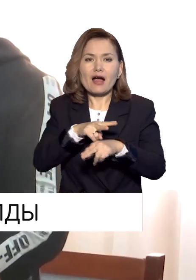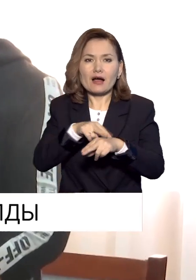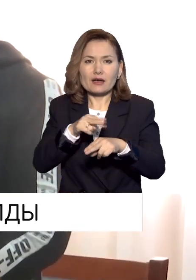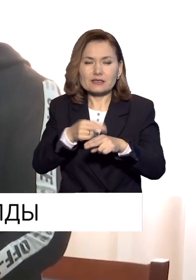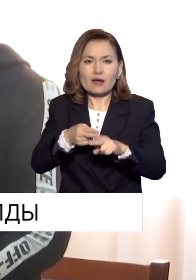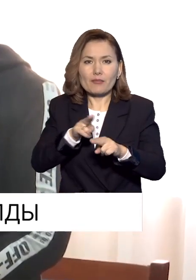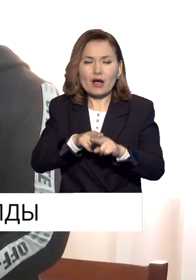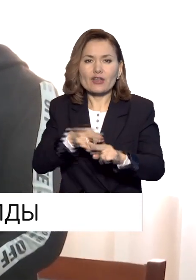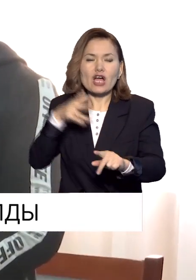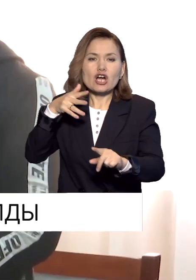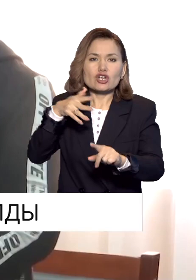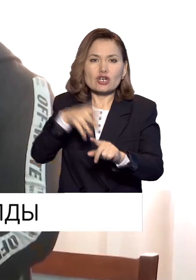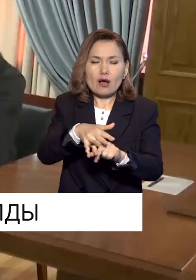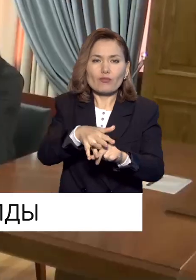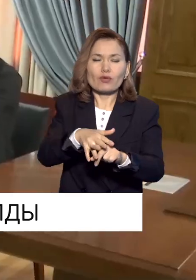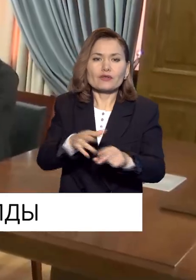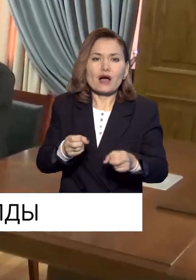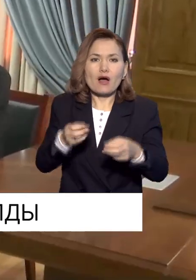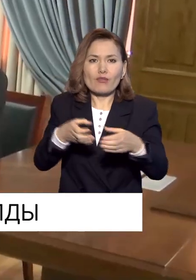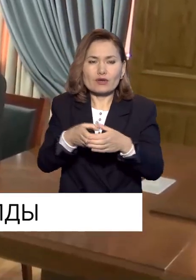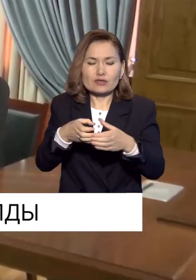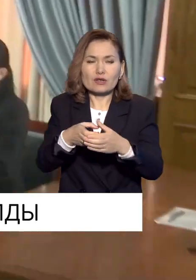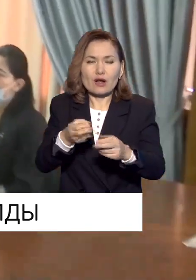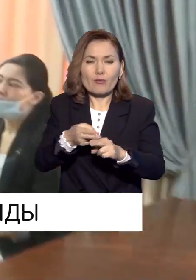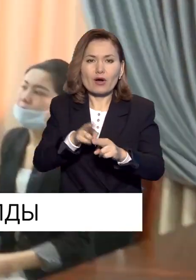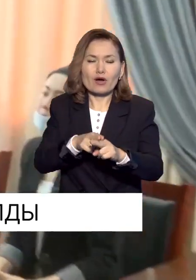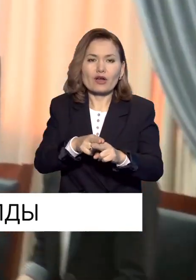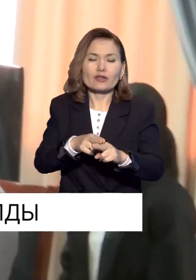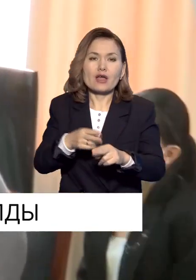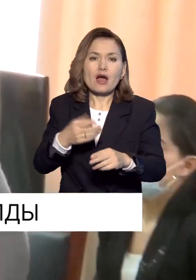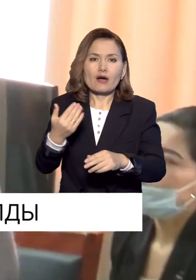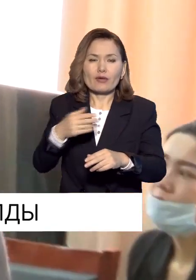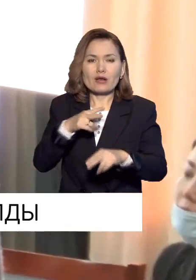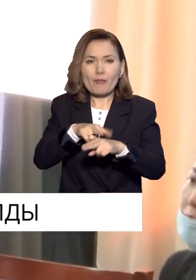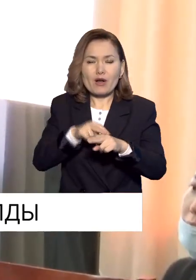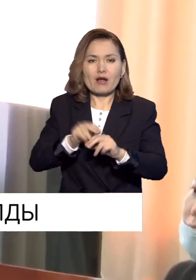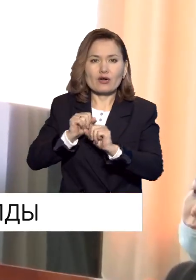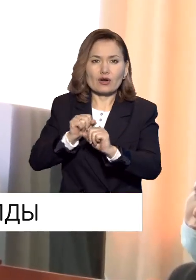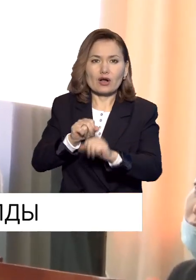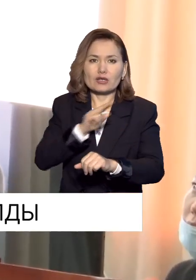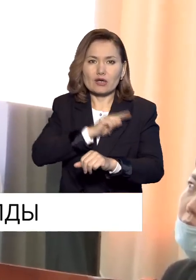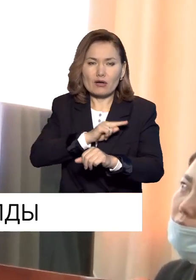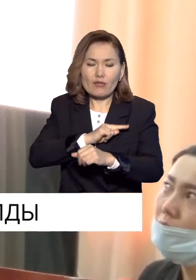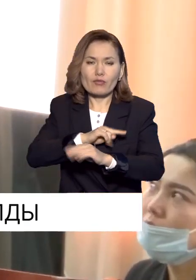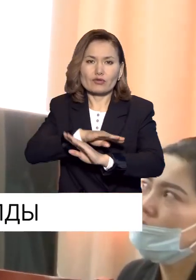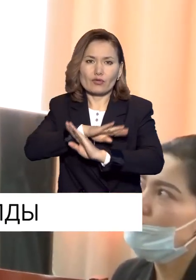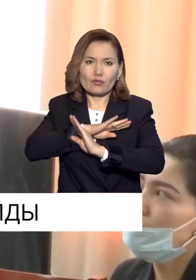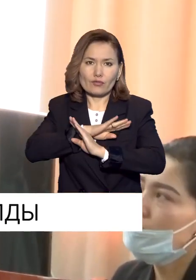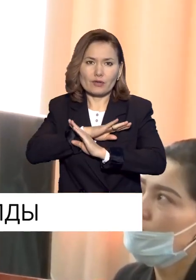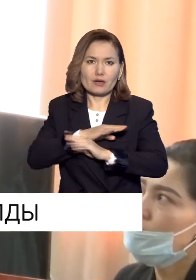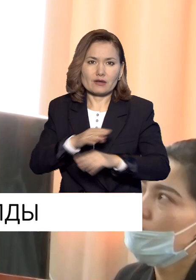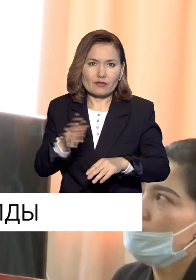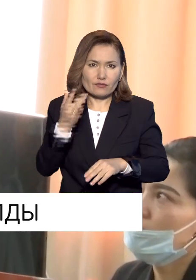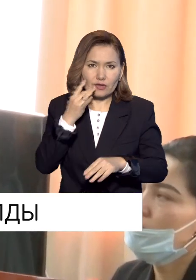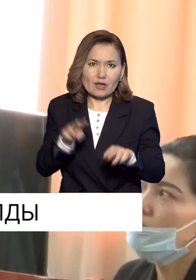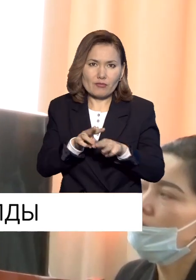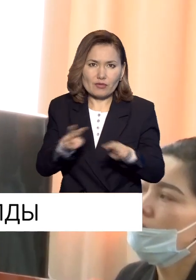кезінде қаскөйлердің оғынан мерт болды. Олар біз үшін әрқашан отанға адал қызмет етудің ерліктің үлгісі болады, деді министр.